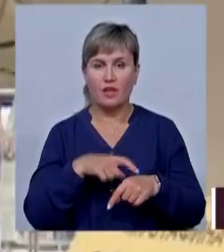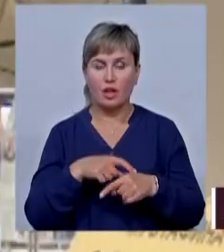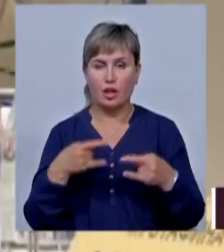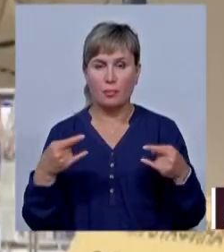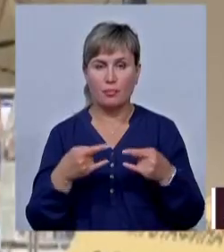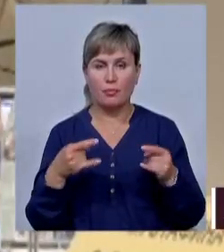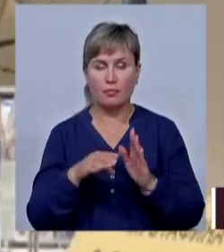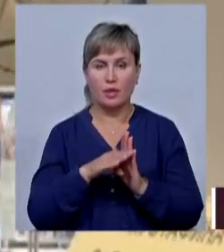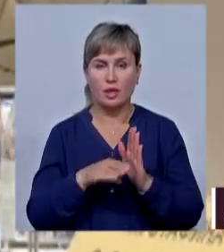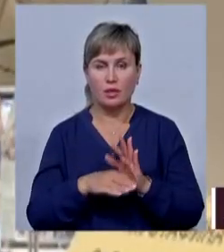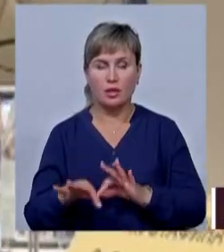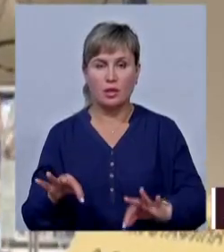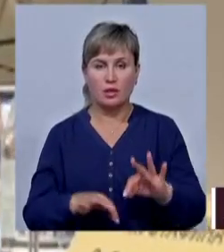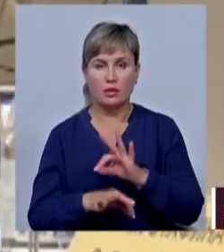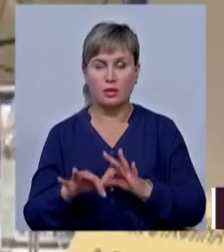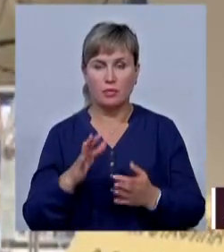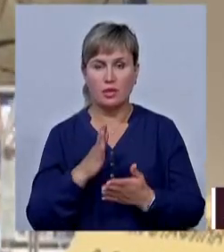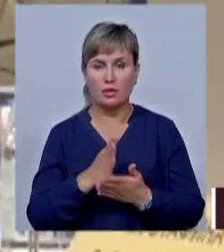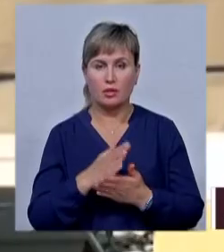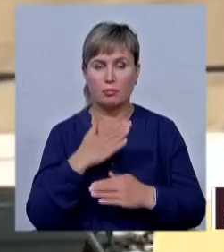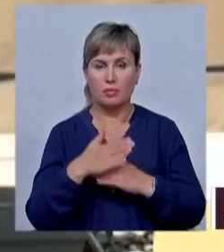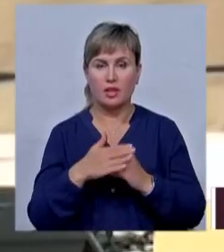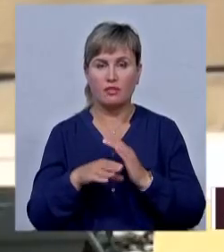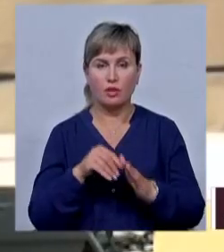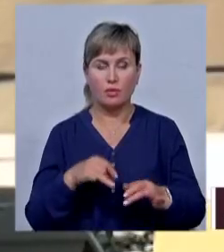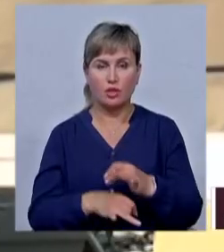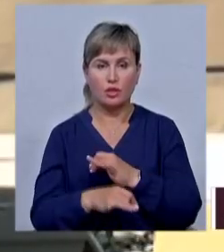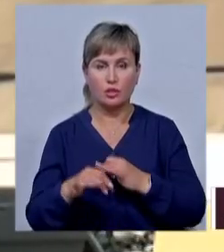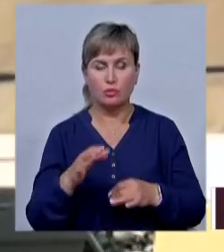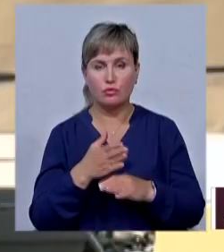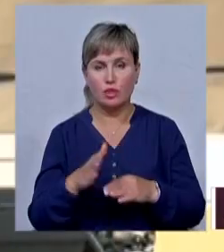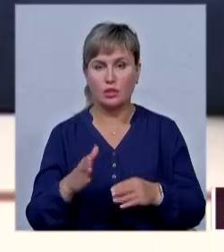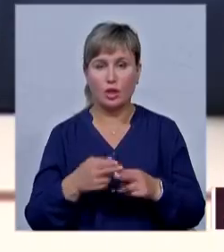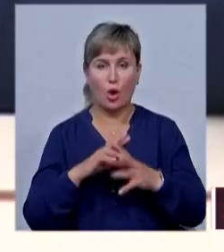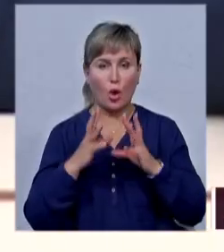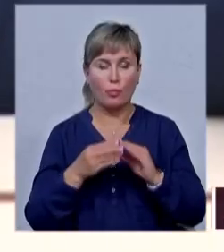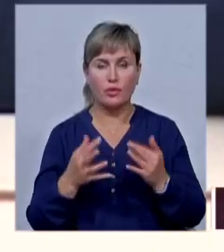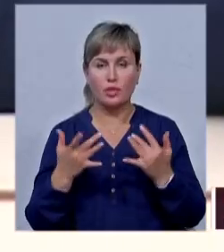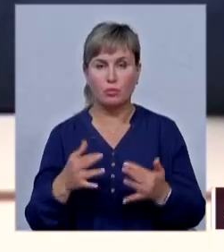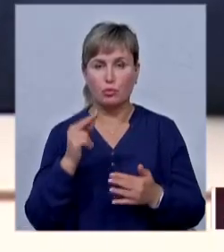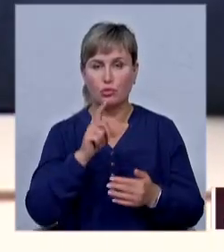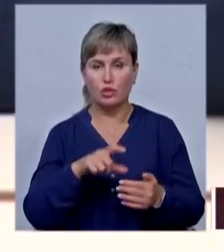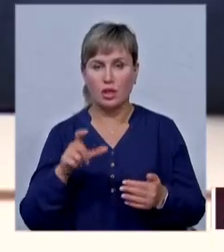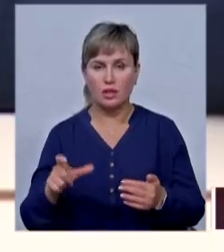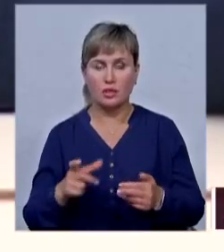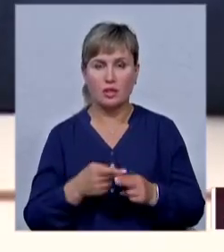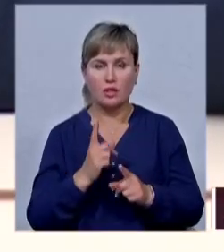Проектом регламента предусмотрен порядок проведения предвыборных дискуссий. В частности, общие требования к участникам,